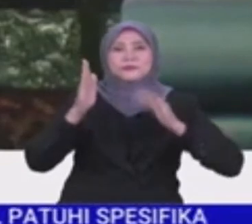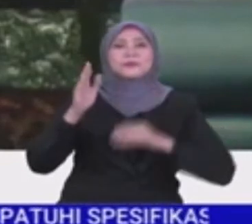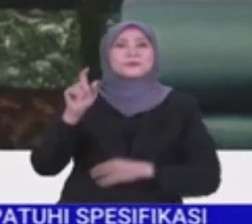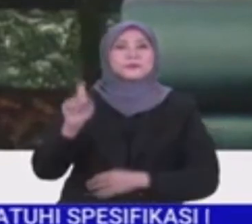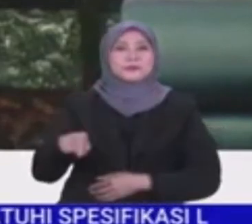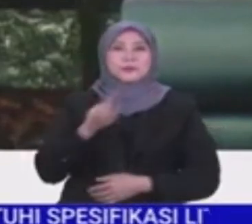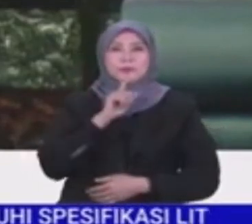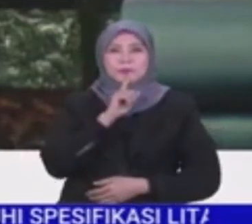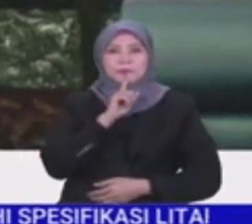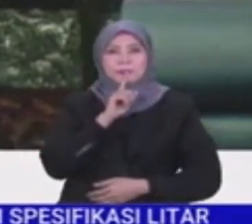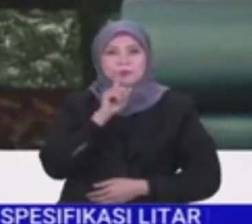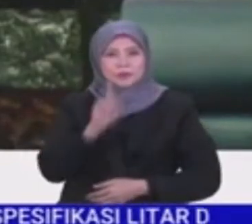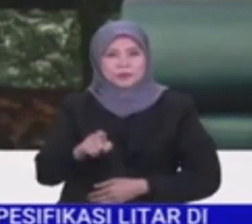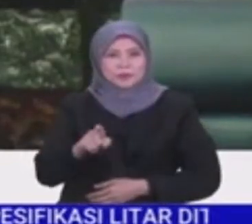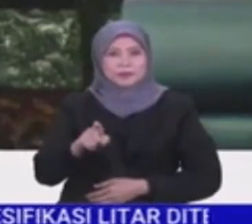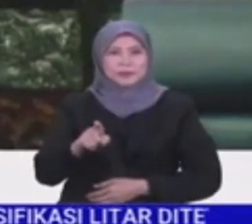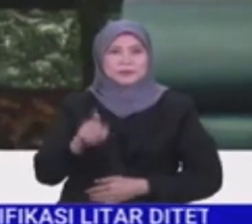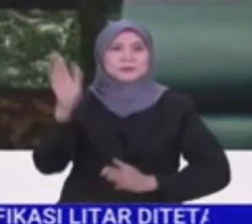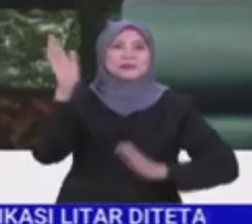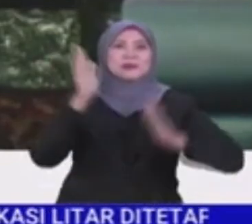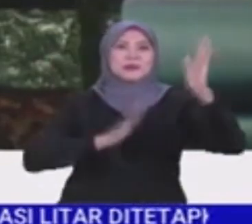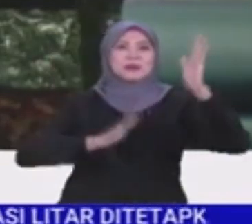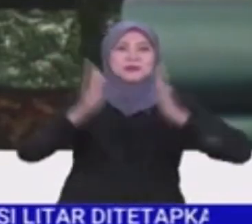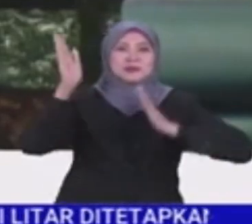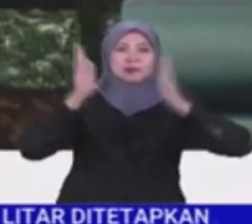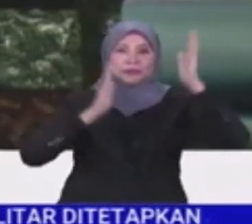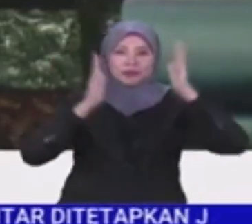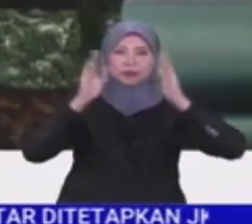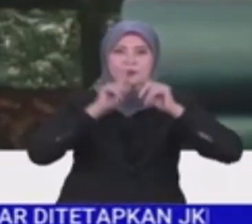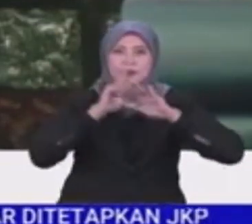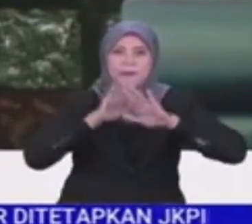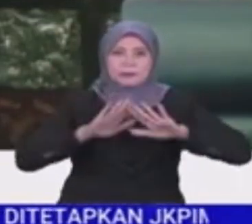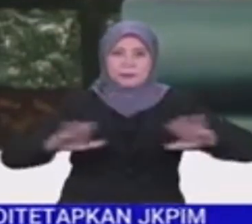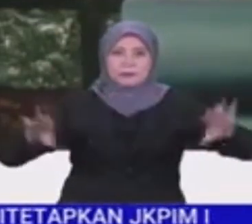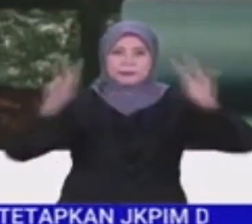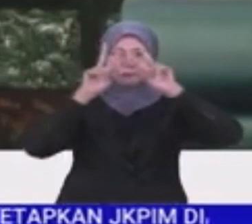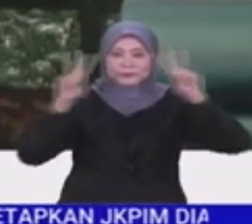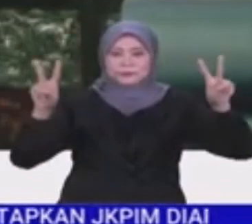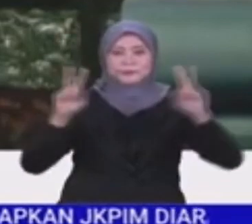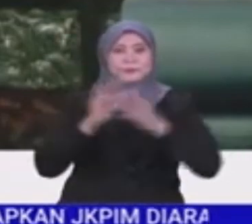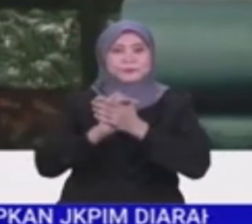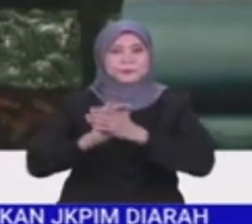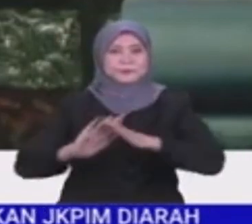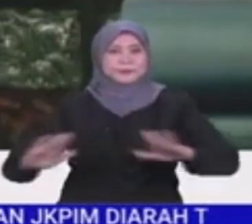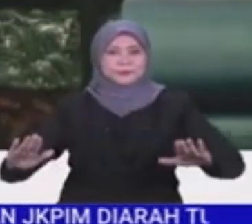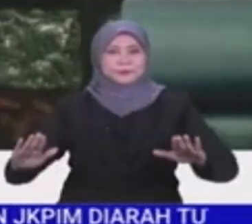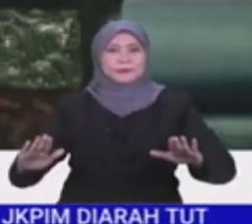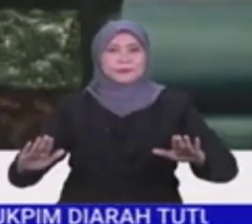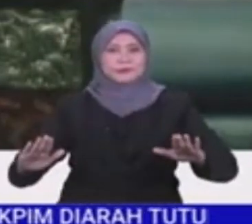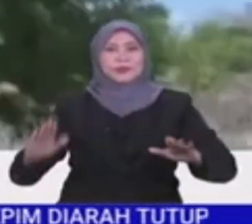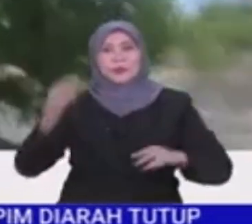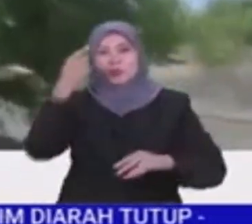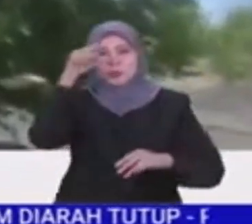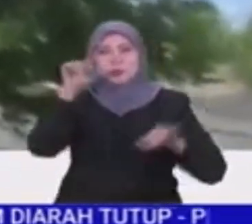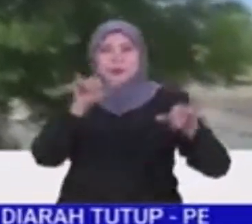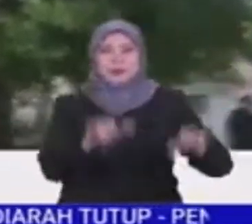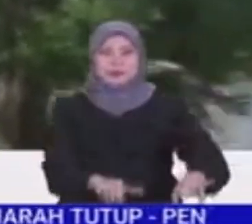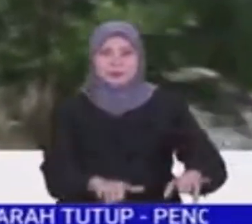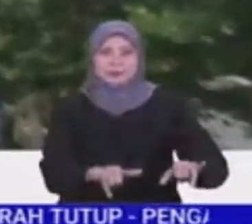memastikan negara ini aman dan selamat untuk didiami